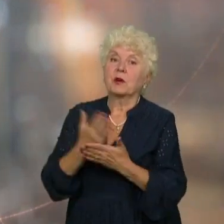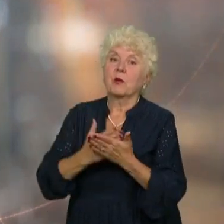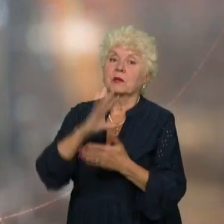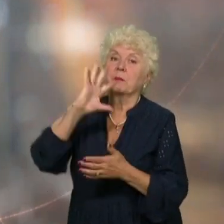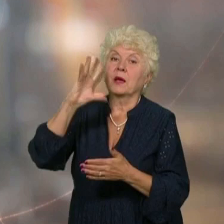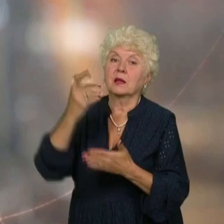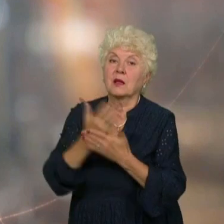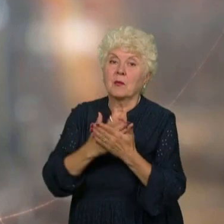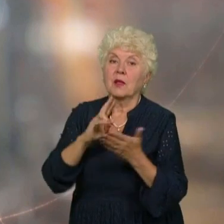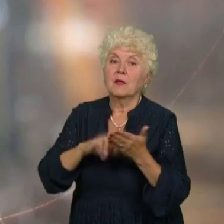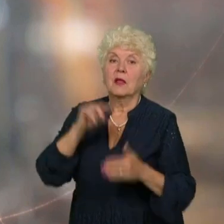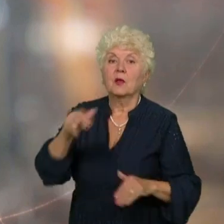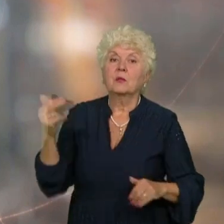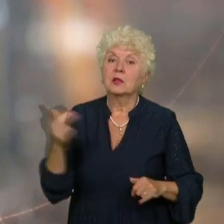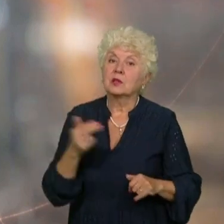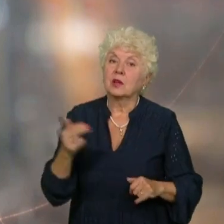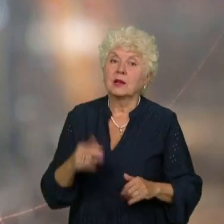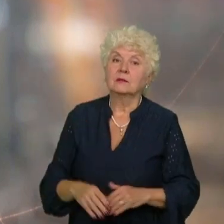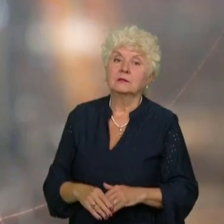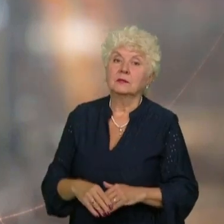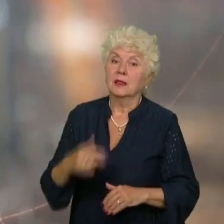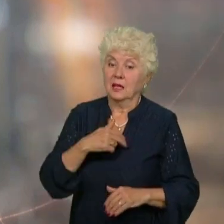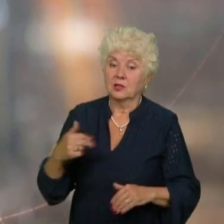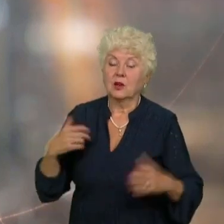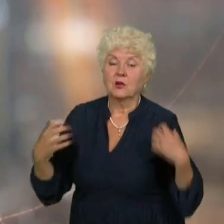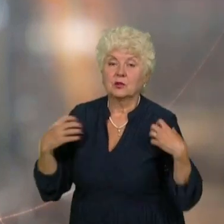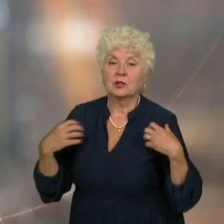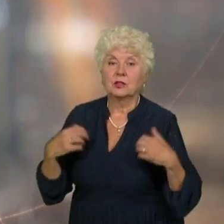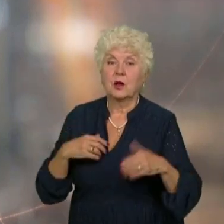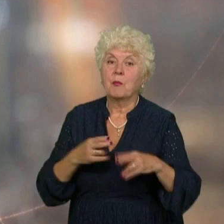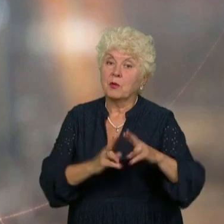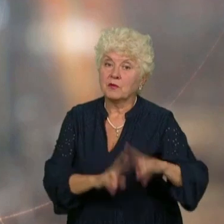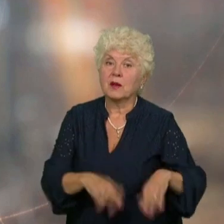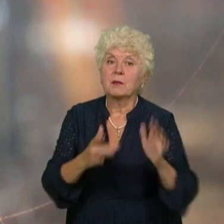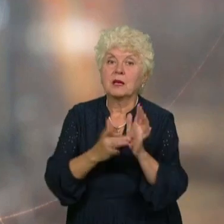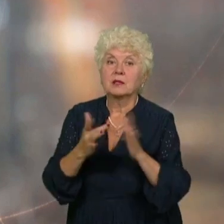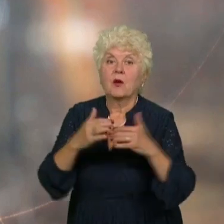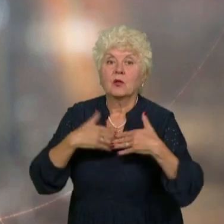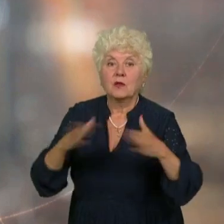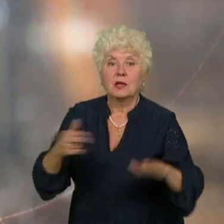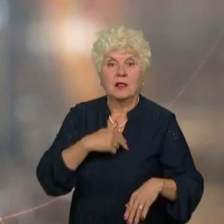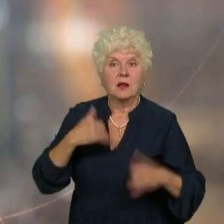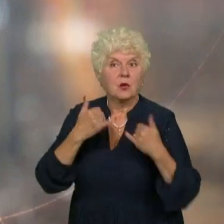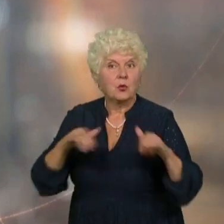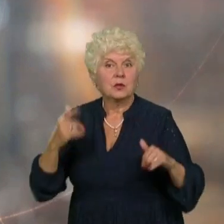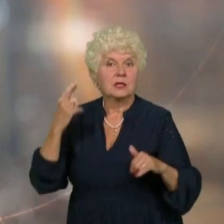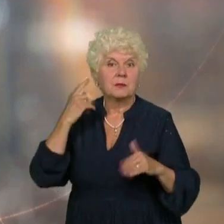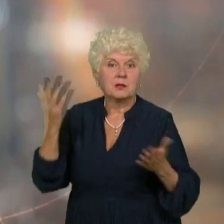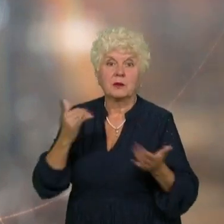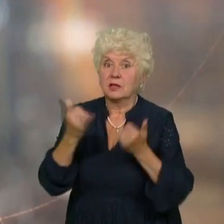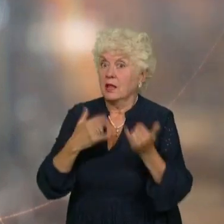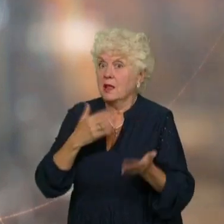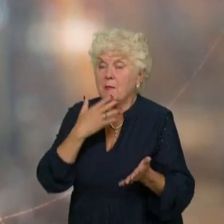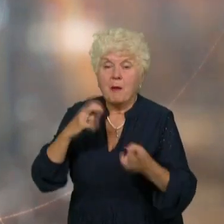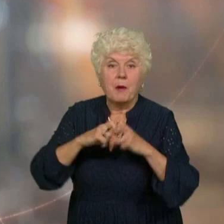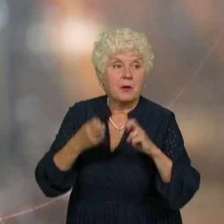piękny obraz na tę niedzielę naszego życia pozwalaj miy Jezusowi otwierać nasze zmysły i nawet jeśli nie mamy